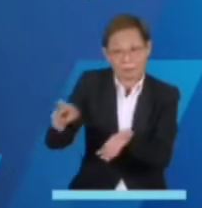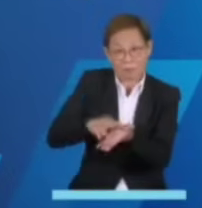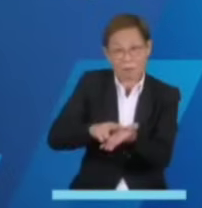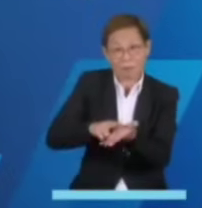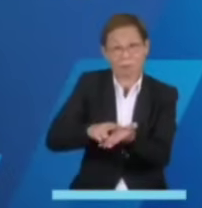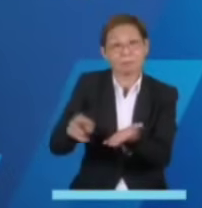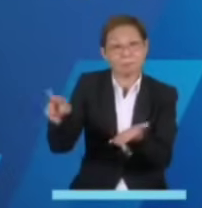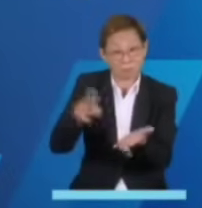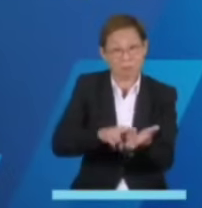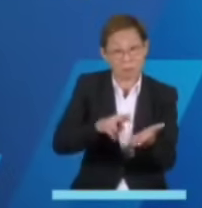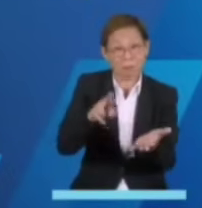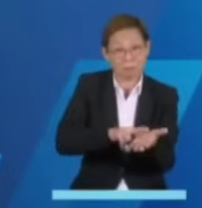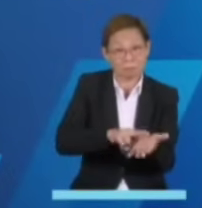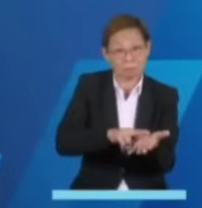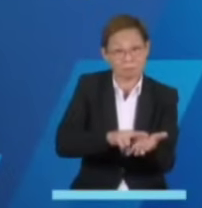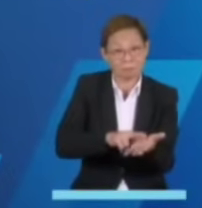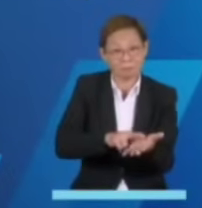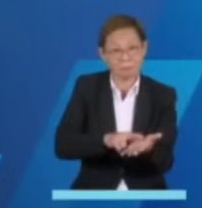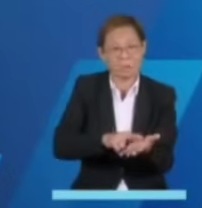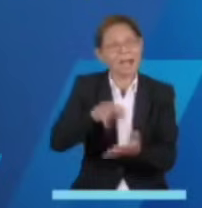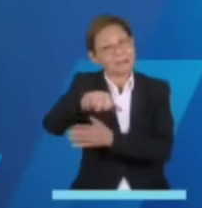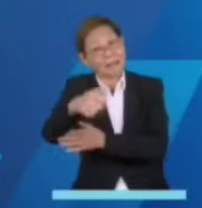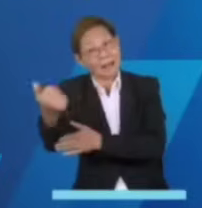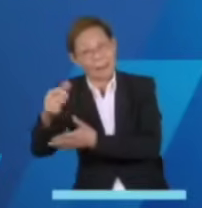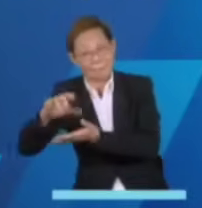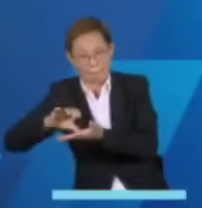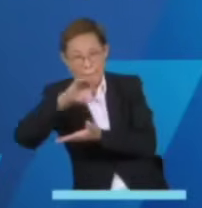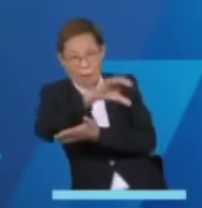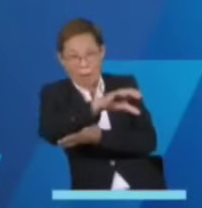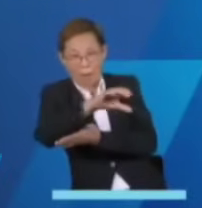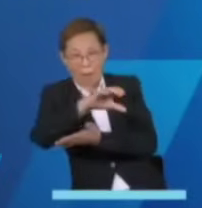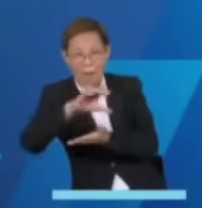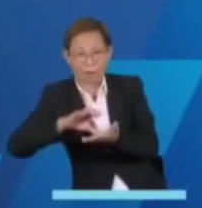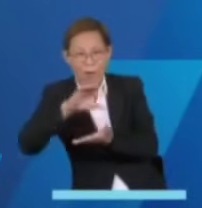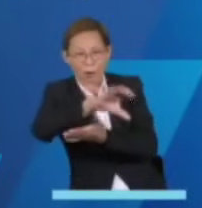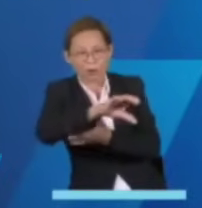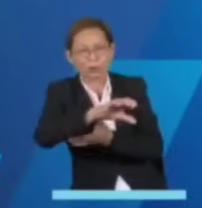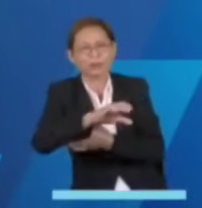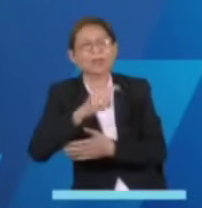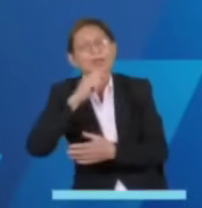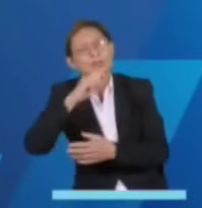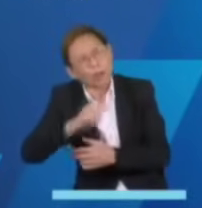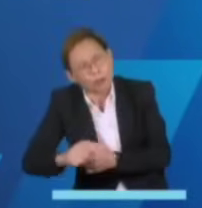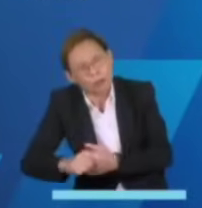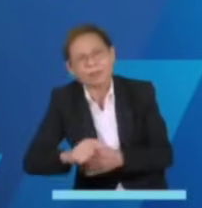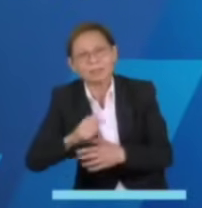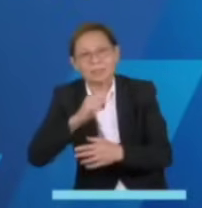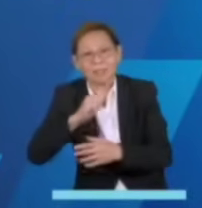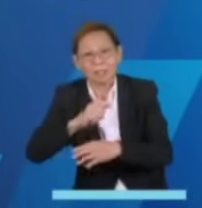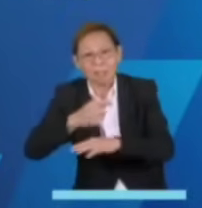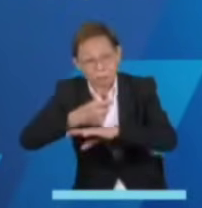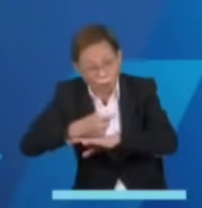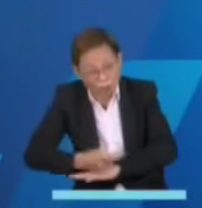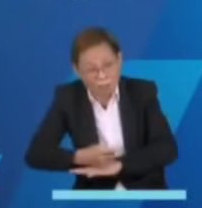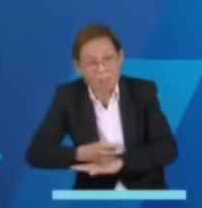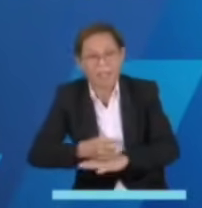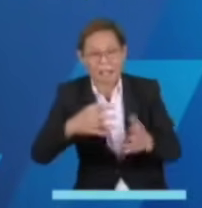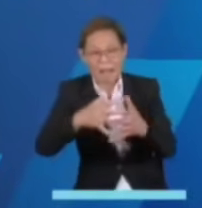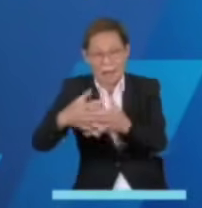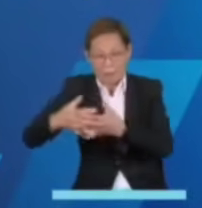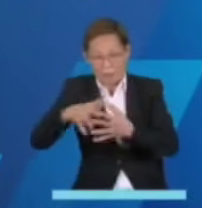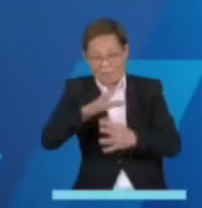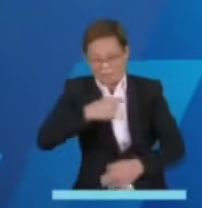dicatat selain daripada pelabur tradisional Amerika Syarikat, China, dan